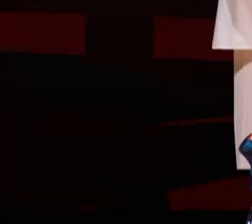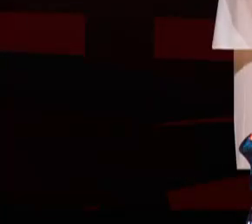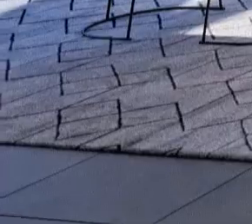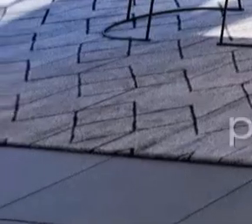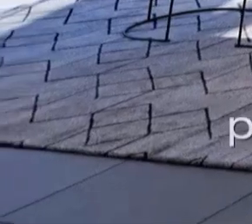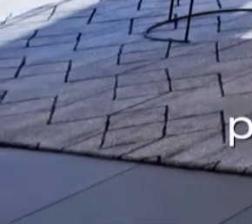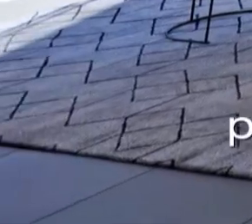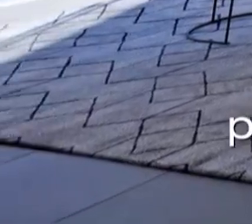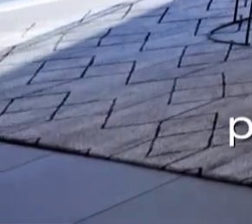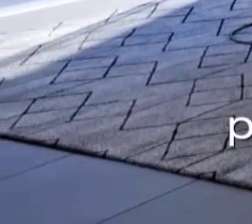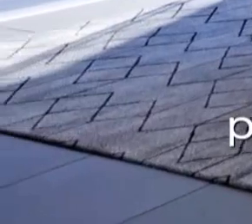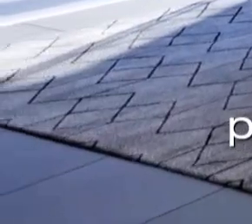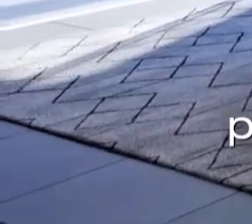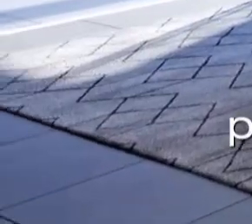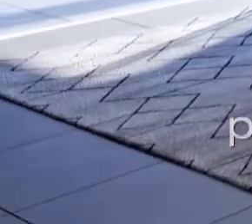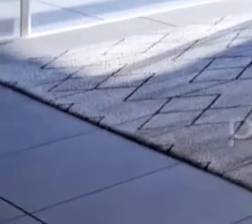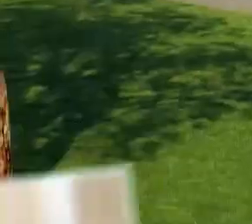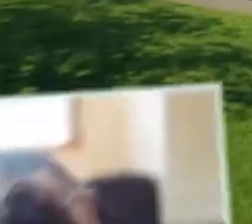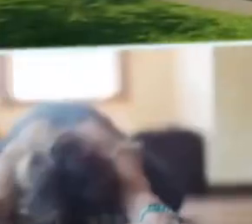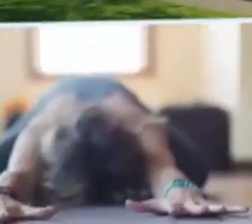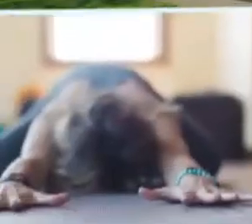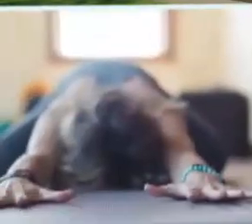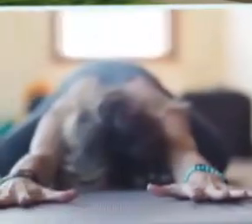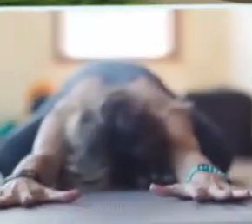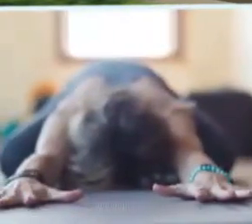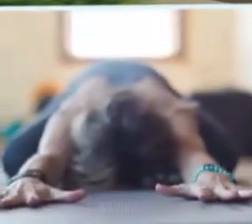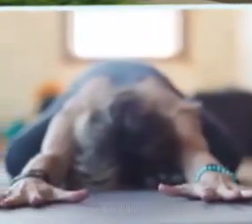הגבעתרון. בית בלב, בית דיור מוגן